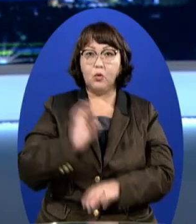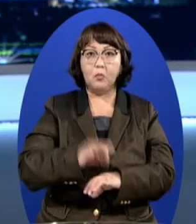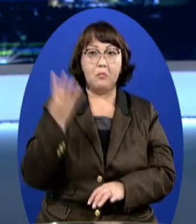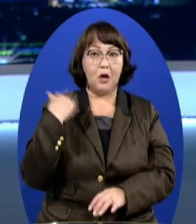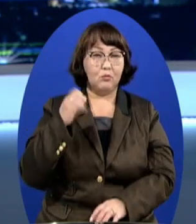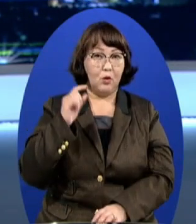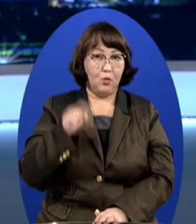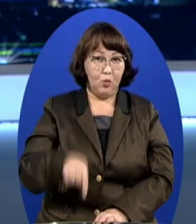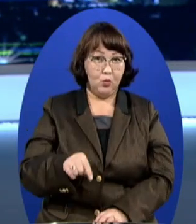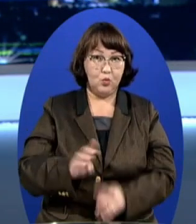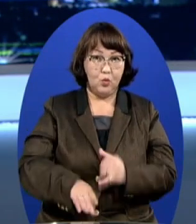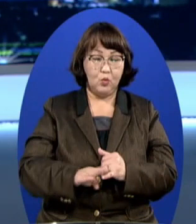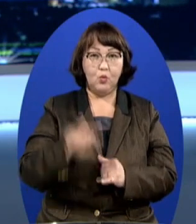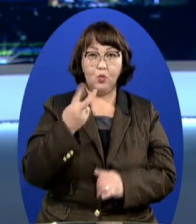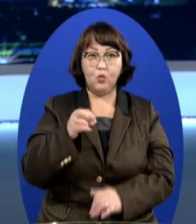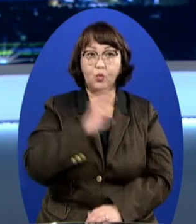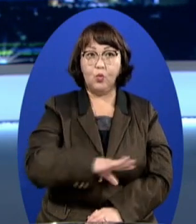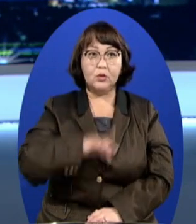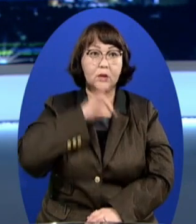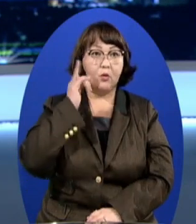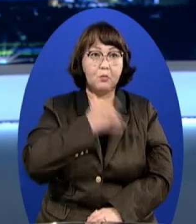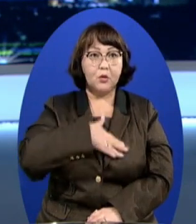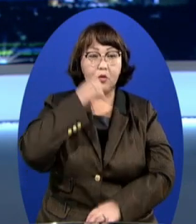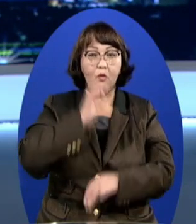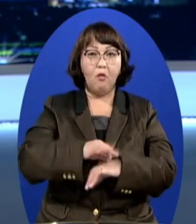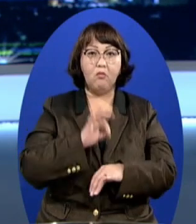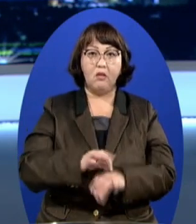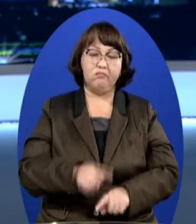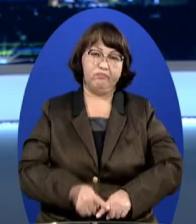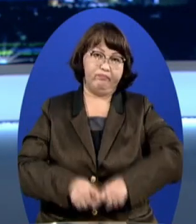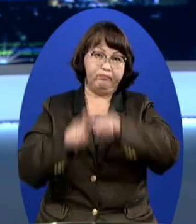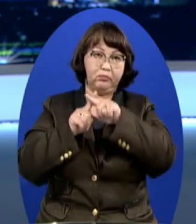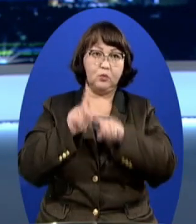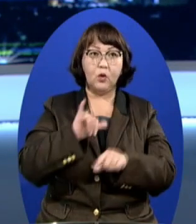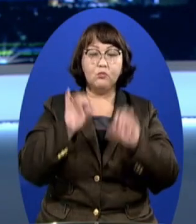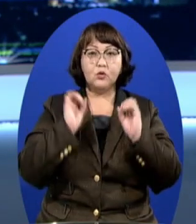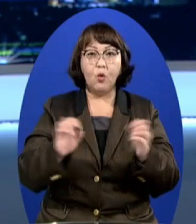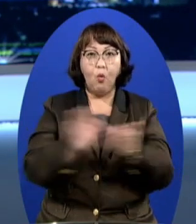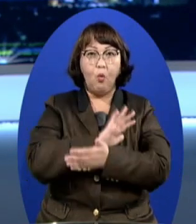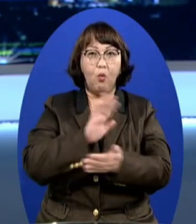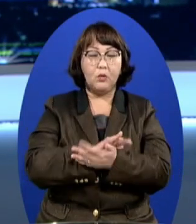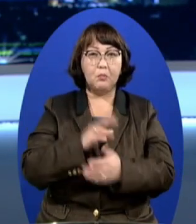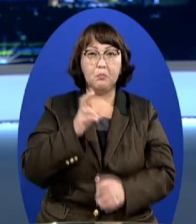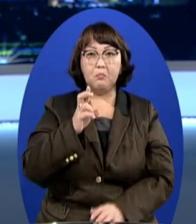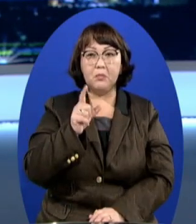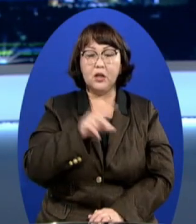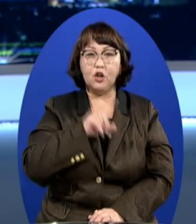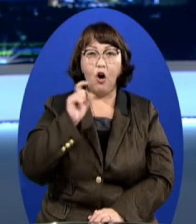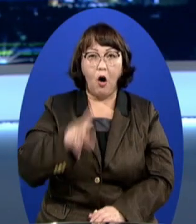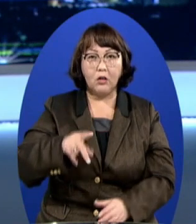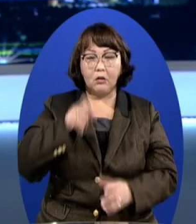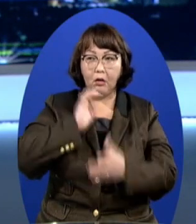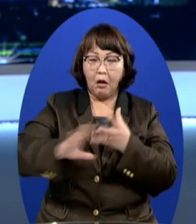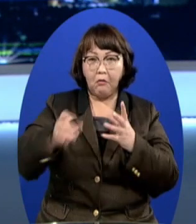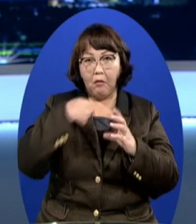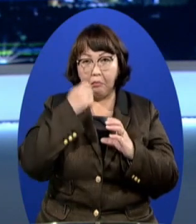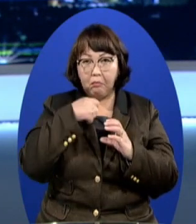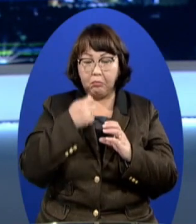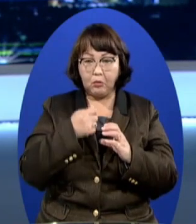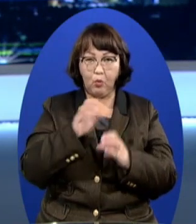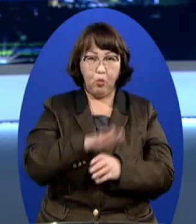үед хүүхэд залуус маань өвчлөх нь эрс нэмэгдсэн байна. Үүний гол шалтгаан нь төргөн хоол бэлэн гомын их идэх гээд эцэг эхчүүдийг хүүхдээ